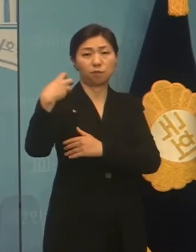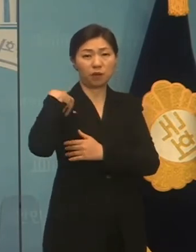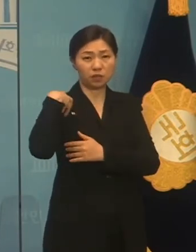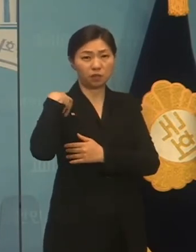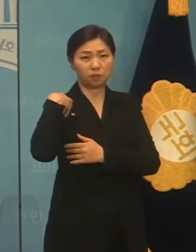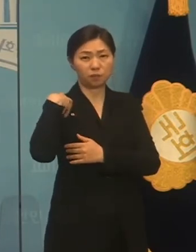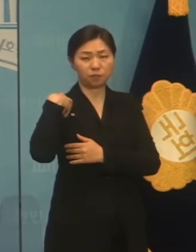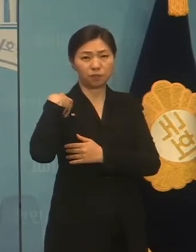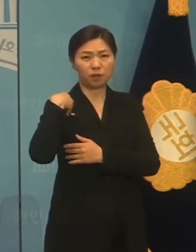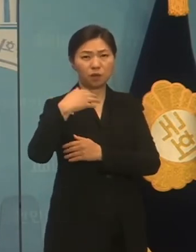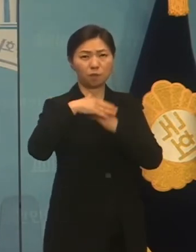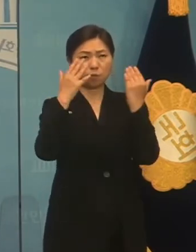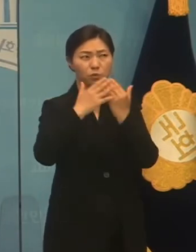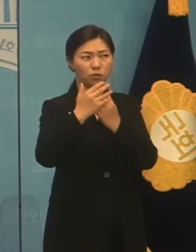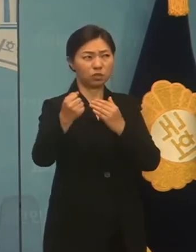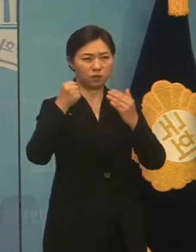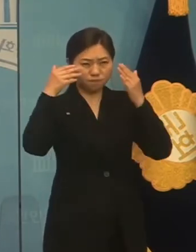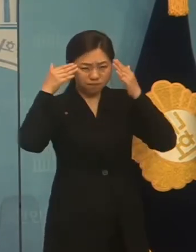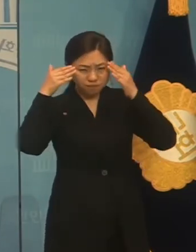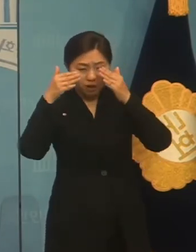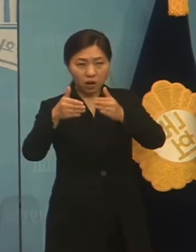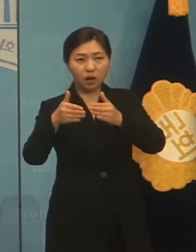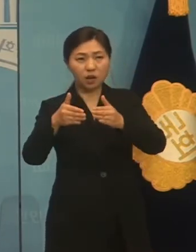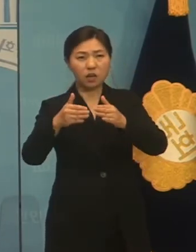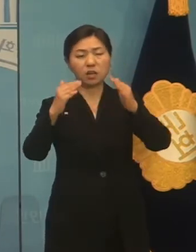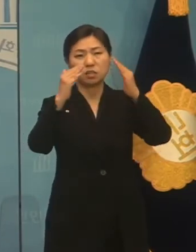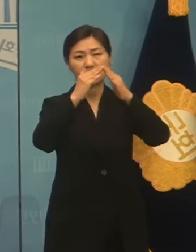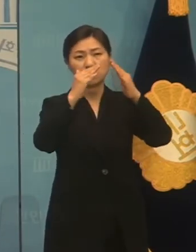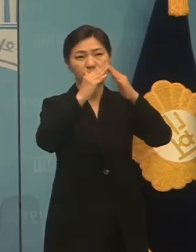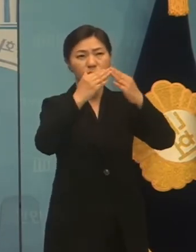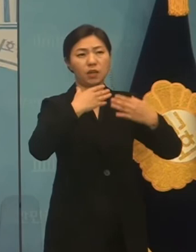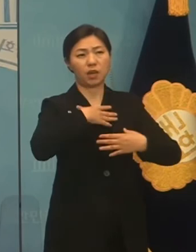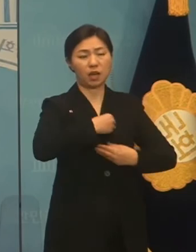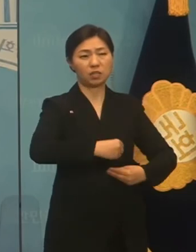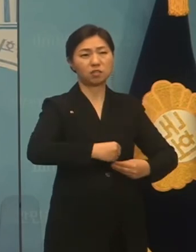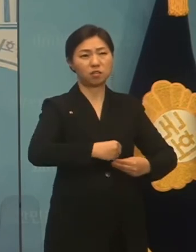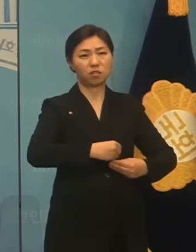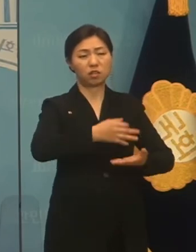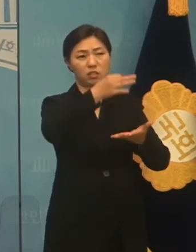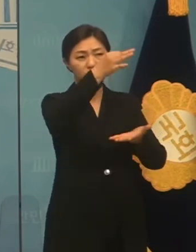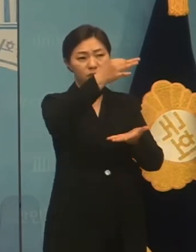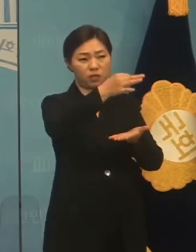총력적으로 집값을 안정시키고 연착륙시키고